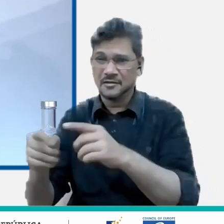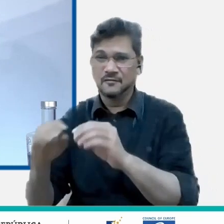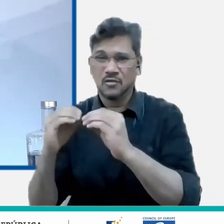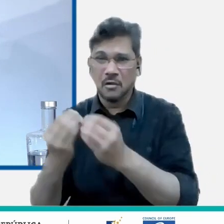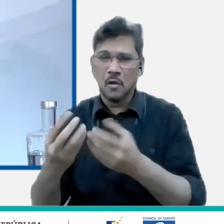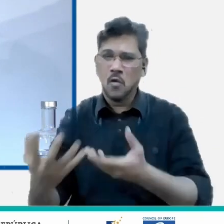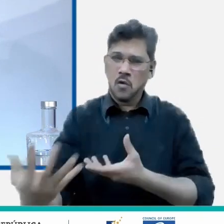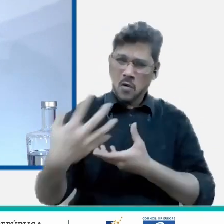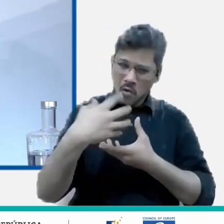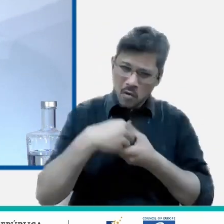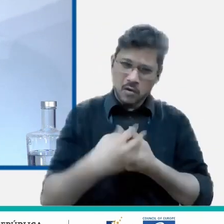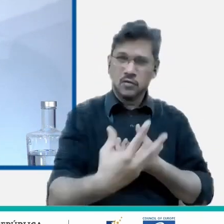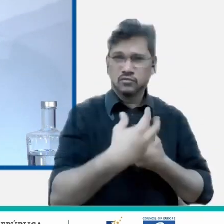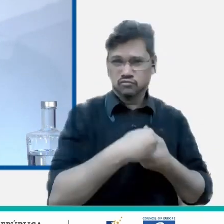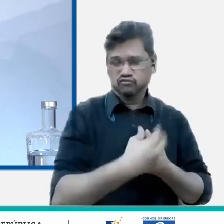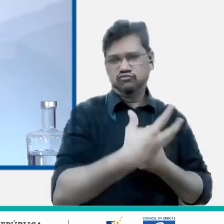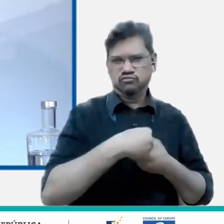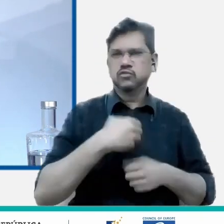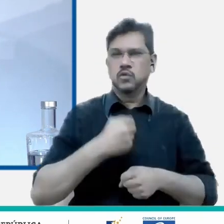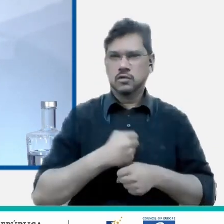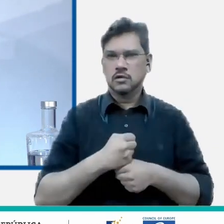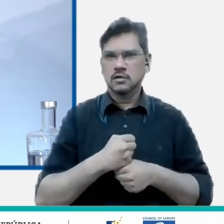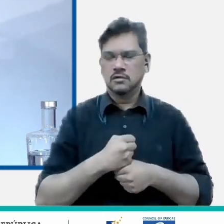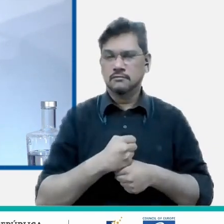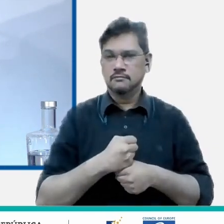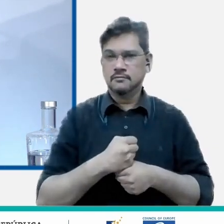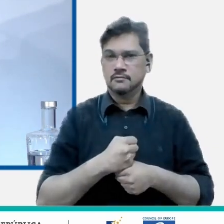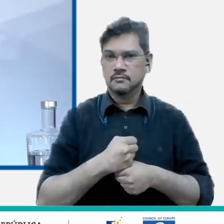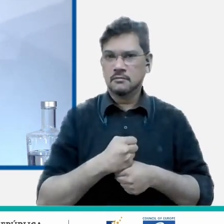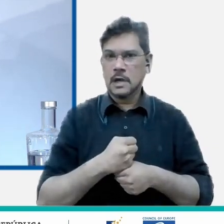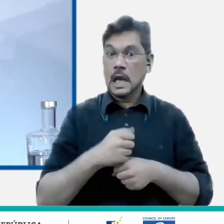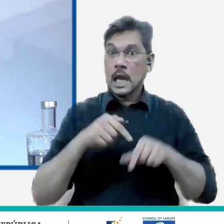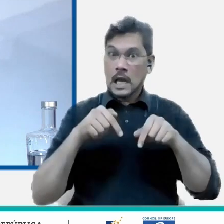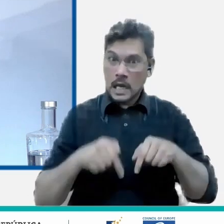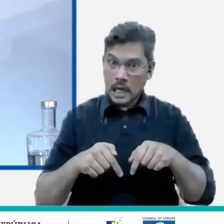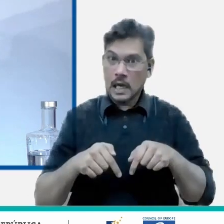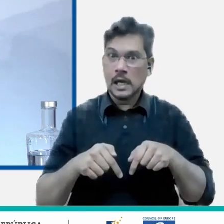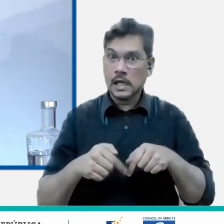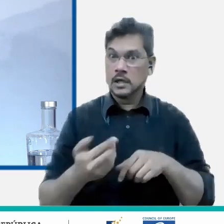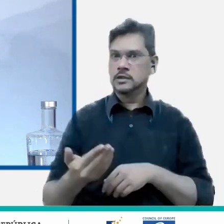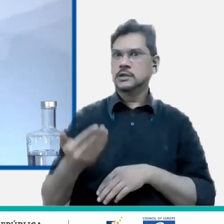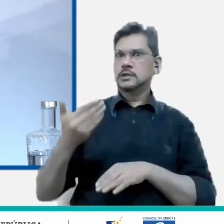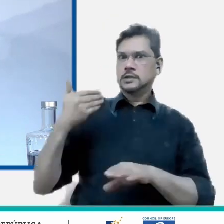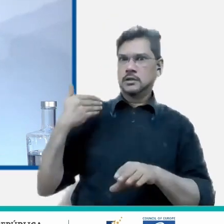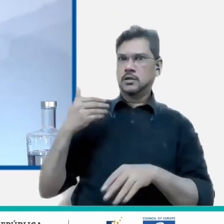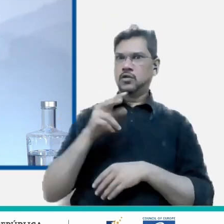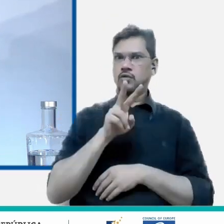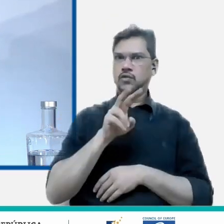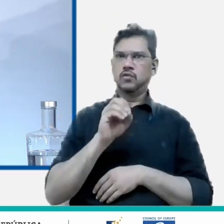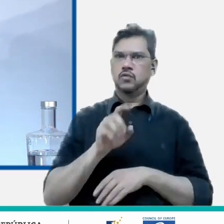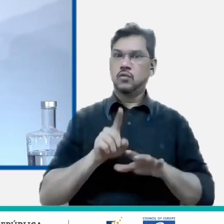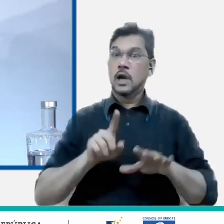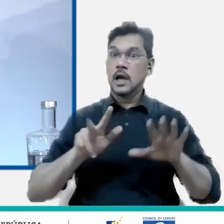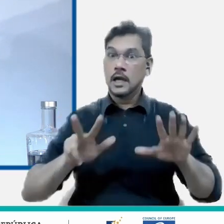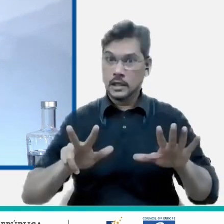году принять новый закон, в котором гармонично вошли такие термины, как бедствие, риск бедствий, снижение риска